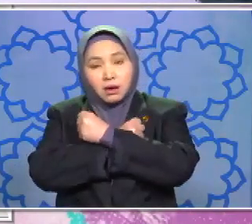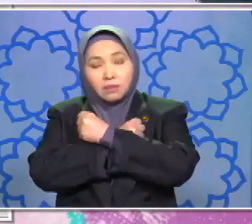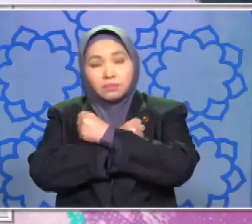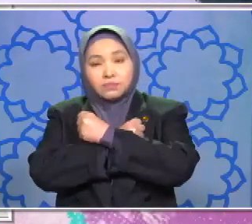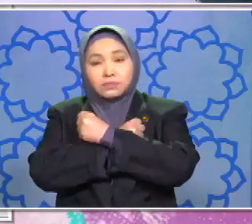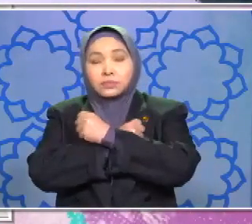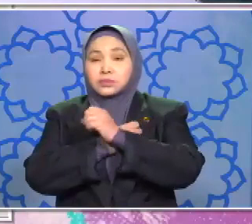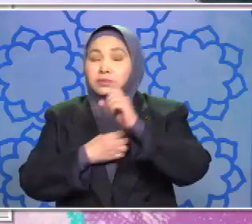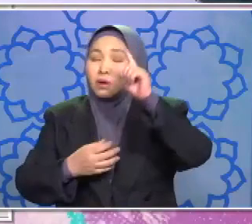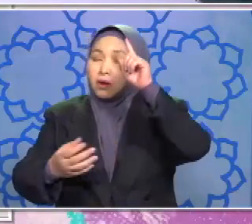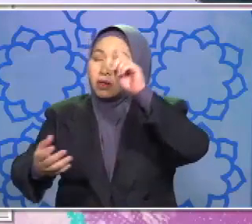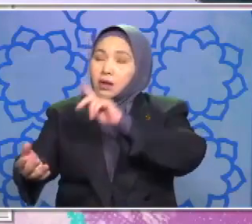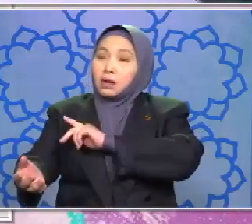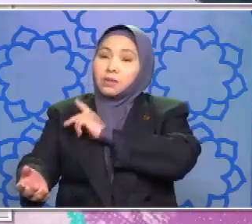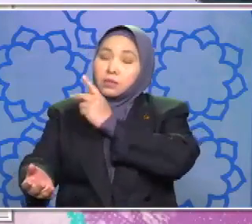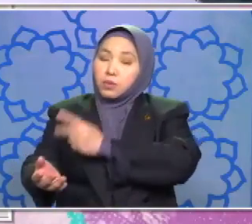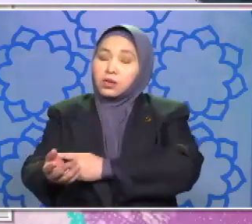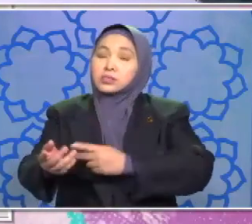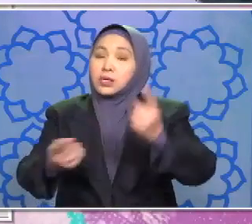Ar-Rahmanirrahim. Maliki